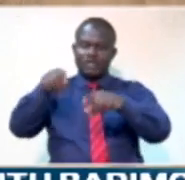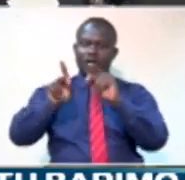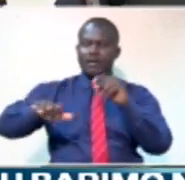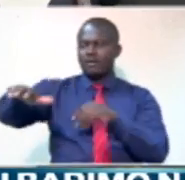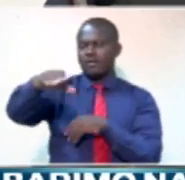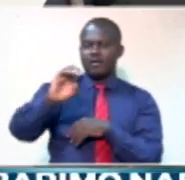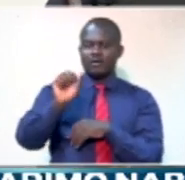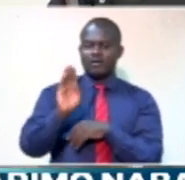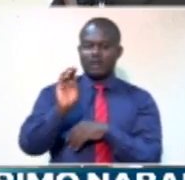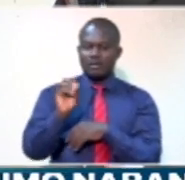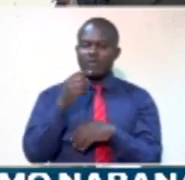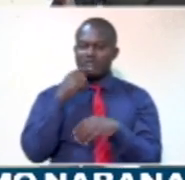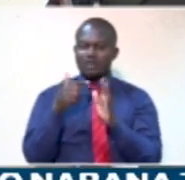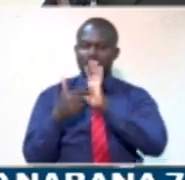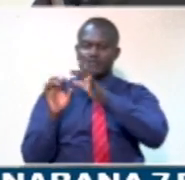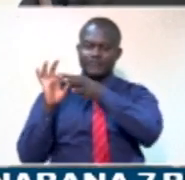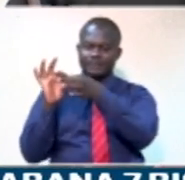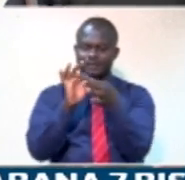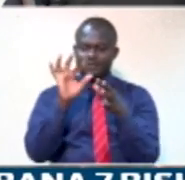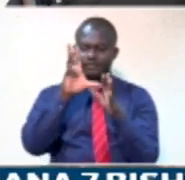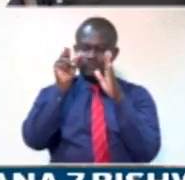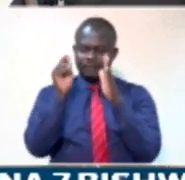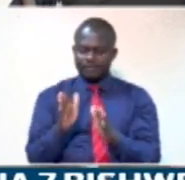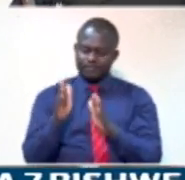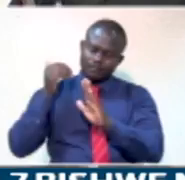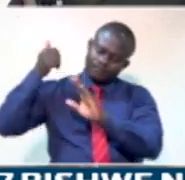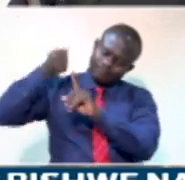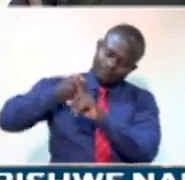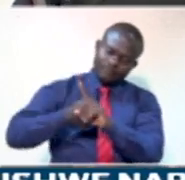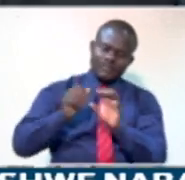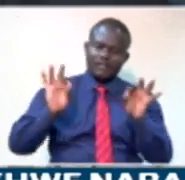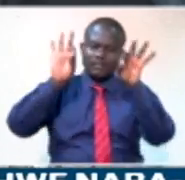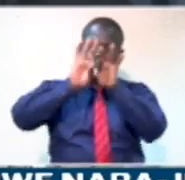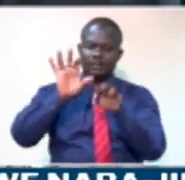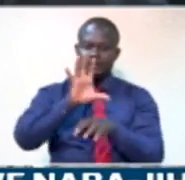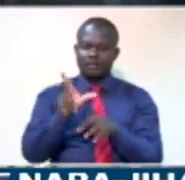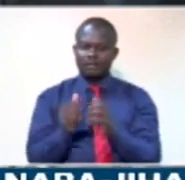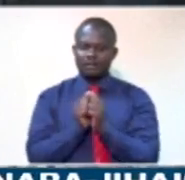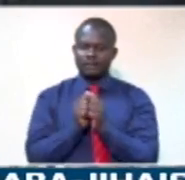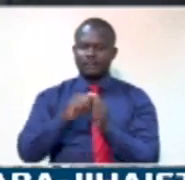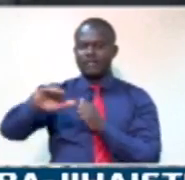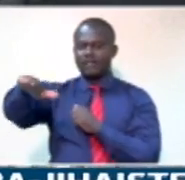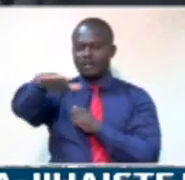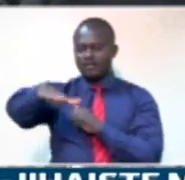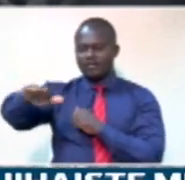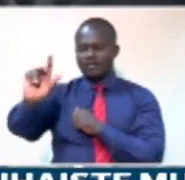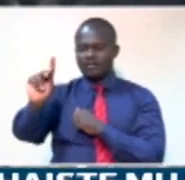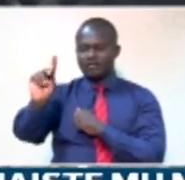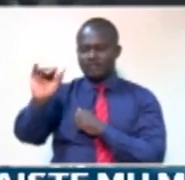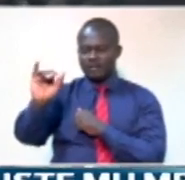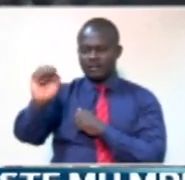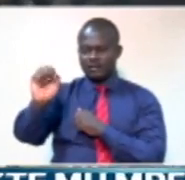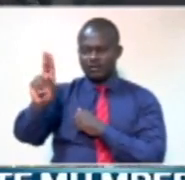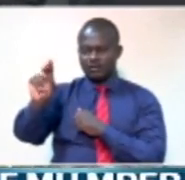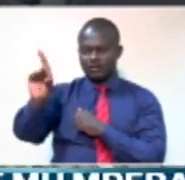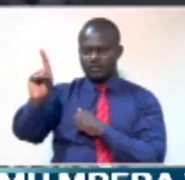Cabo Delgado, bavuga ko rushimangira ubumwe bw'Abanyafurika no guharanira agaciro k'abatuye umugabane. munkambi ya Kitunda hamwe muhagaragara